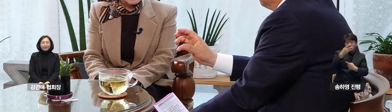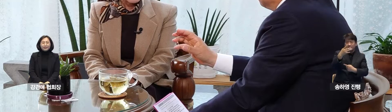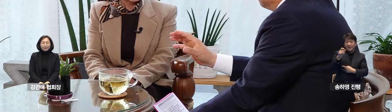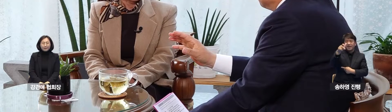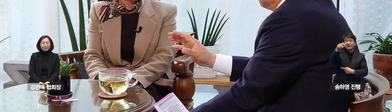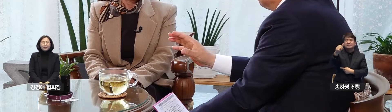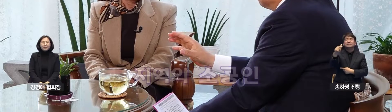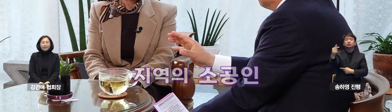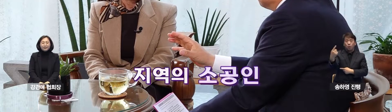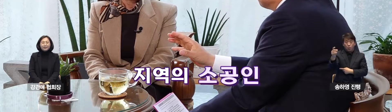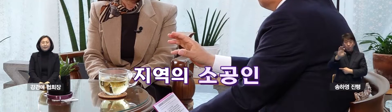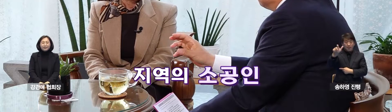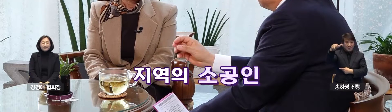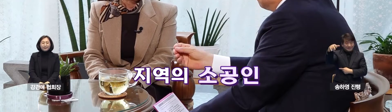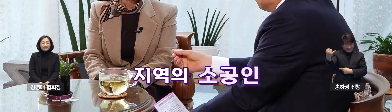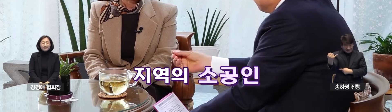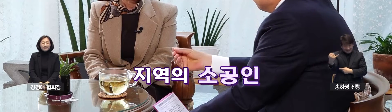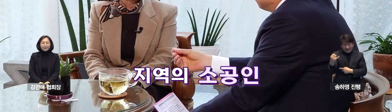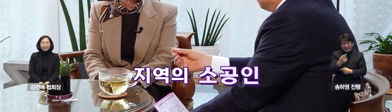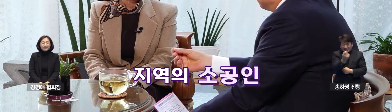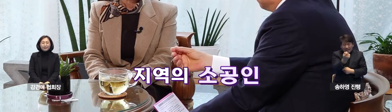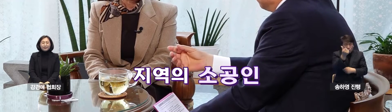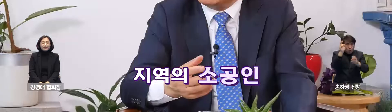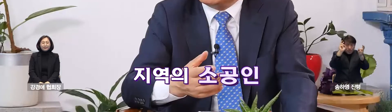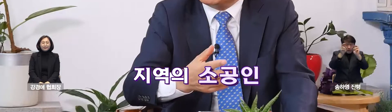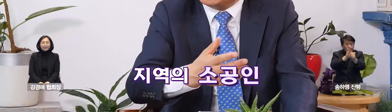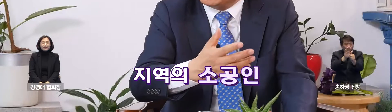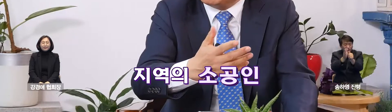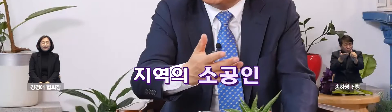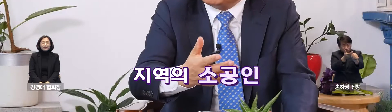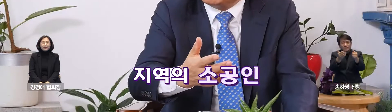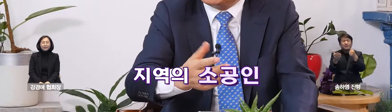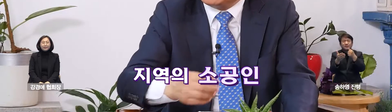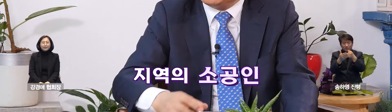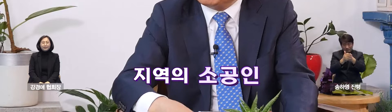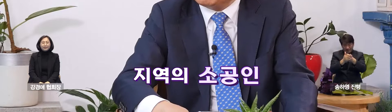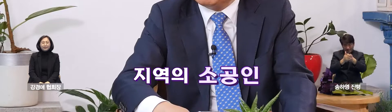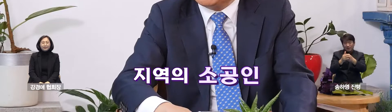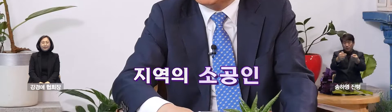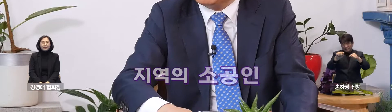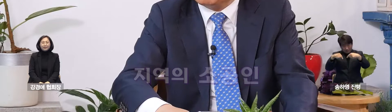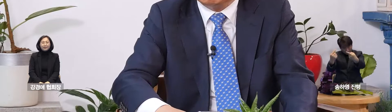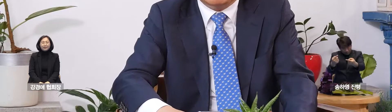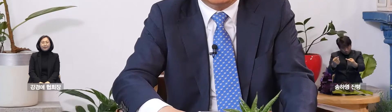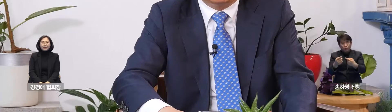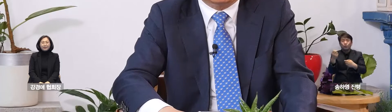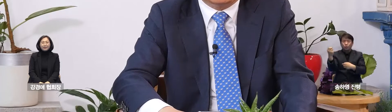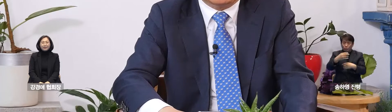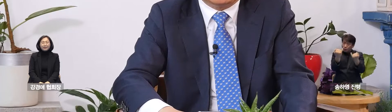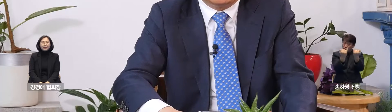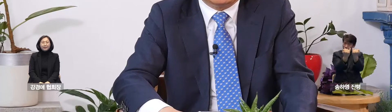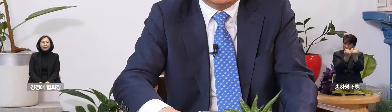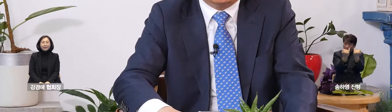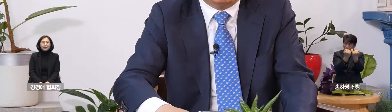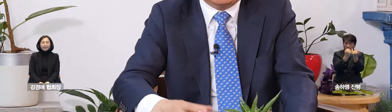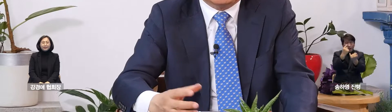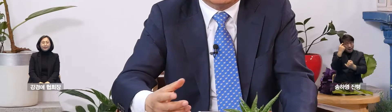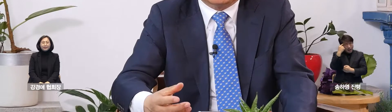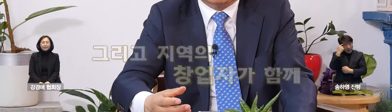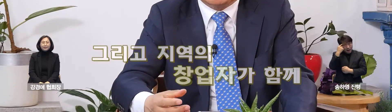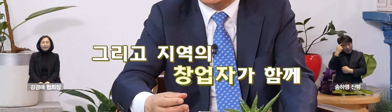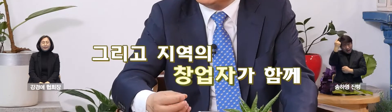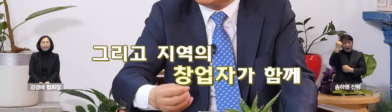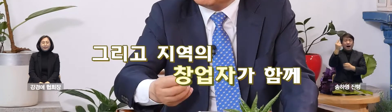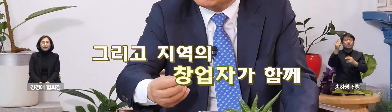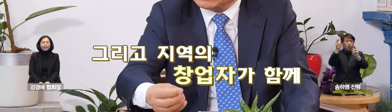네. 또 이제 중소기업들 또 도와주는 데니까 네, 많이 가고 또 네. 특히 또 우리 여성 벤처에 협회에